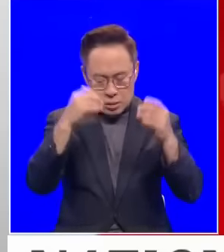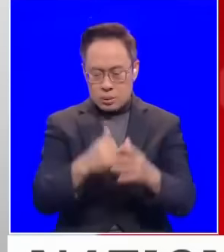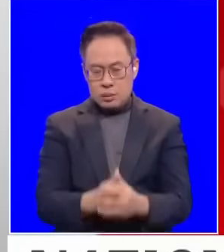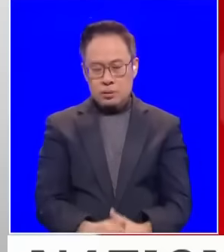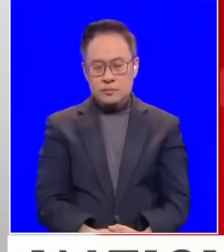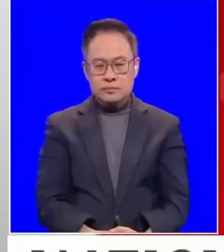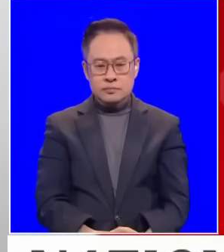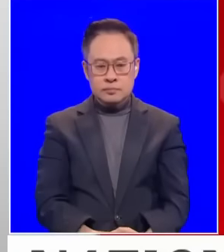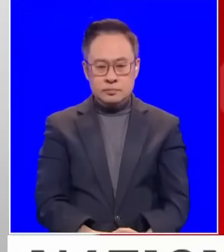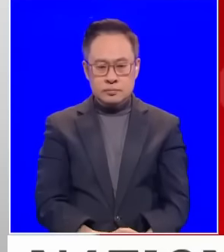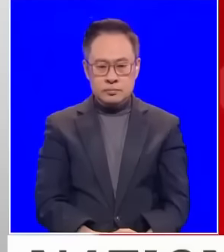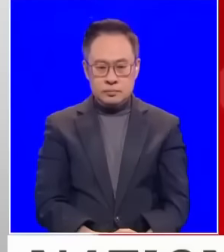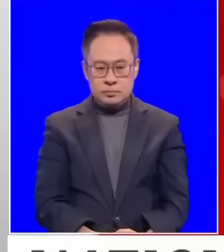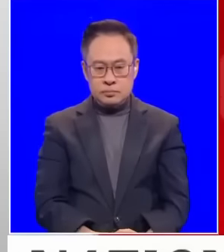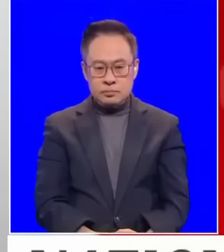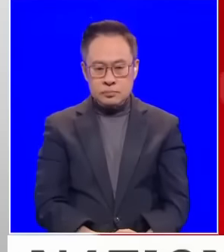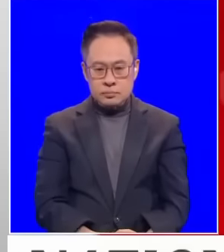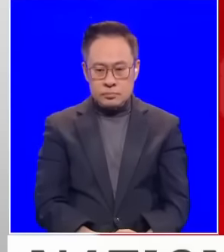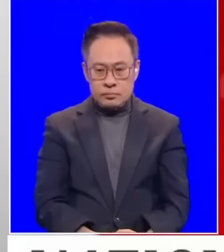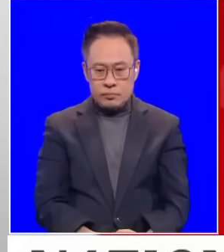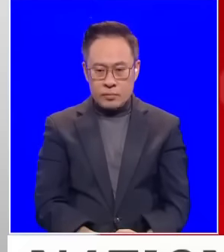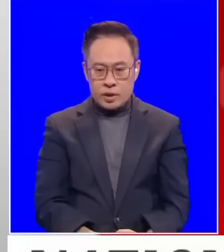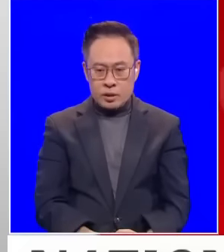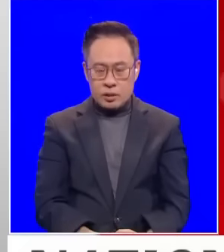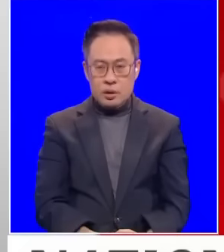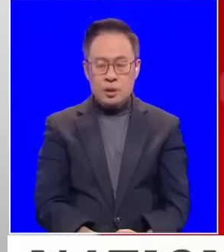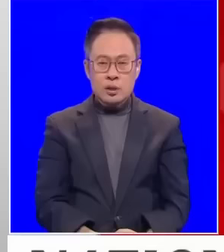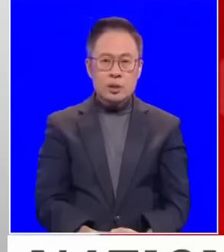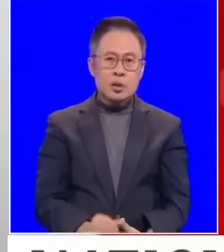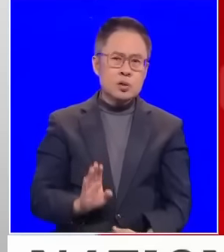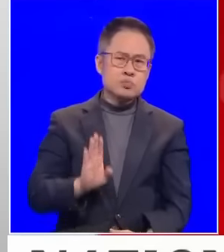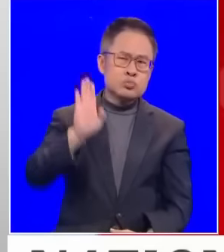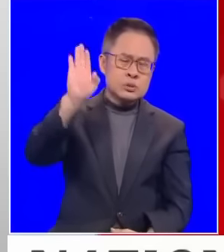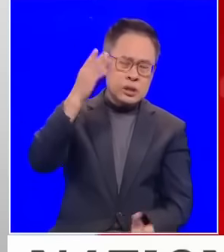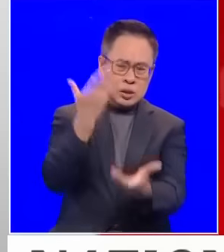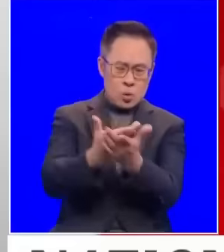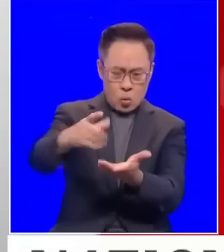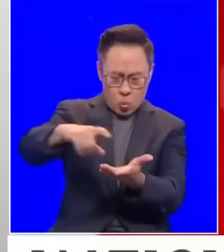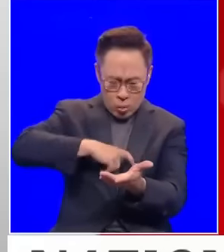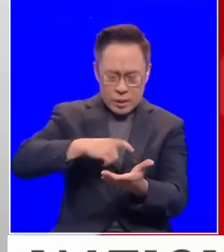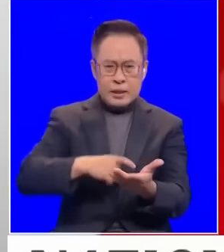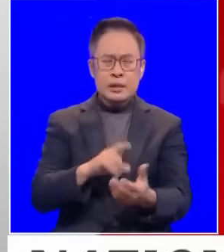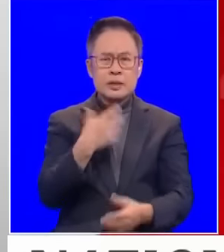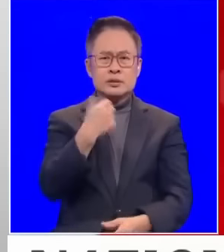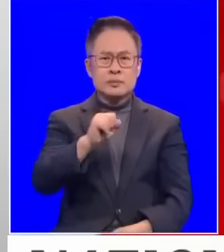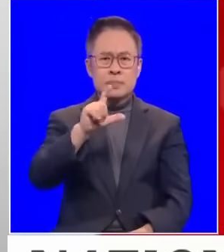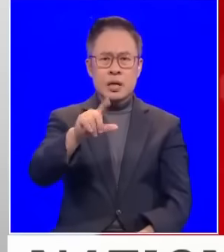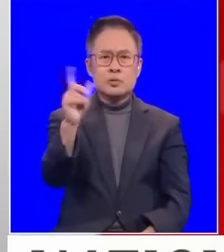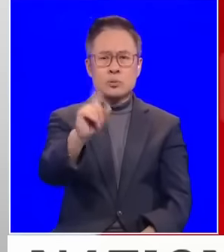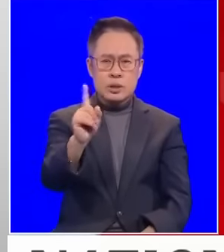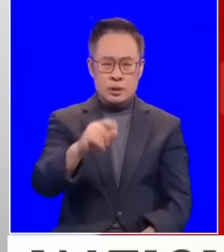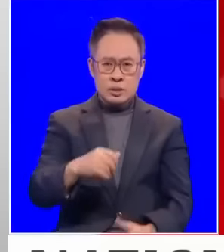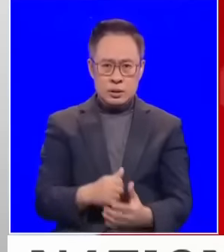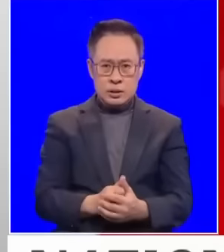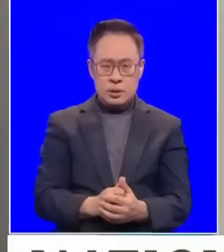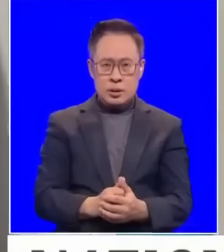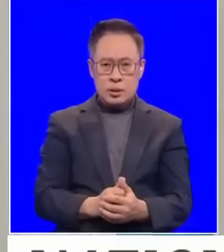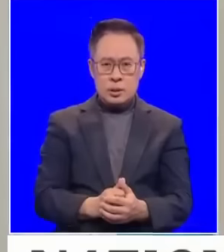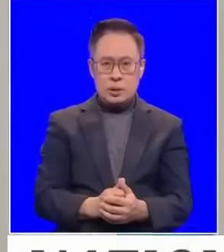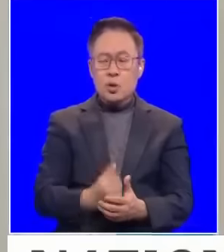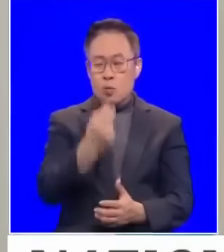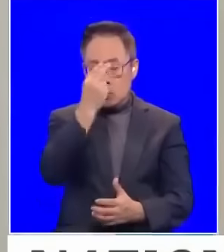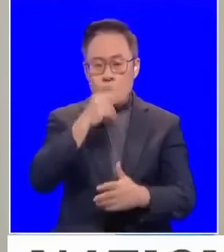ทษครับสรุปว่าเขาได้โอนมาให้พี่ไหม ไม่มี ไม่มีพี่กิตนง น้องถ้าโอนอ่ะถ้าโอนต้องมีหลักฐานเส้นทางการเงินต้องมี